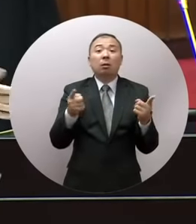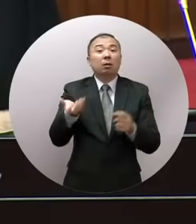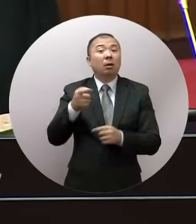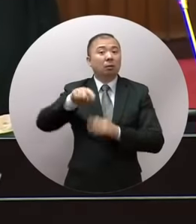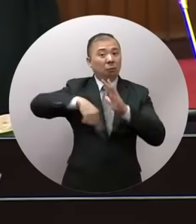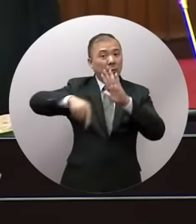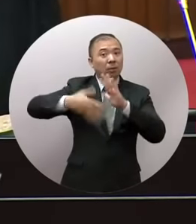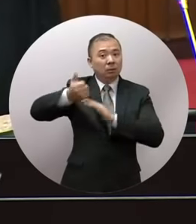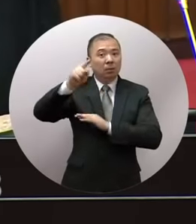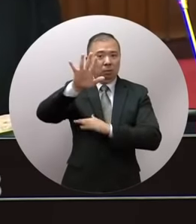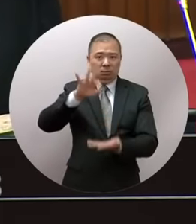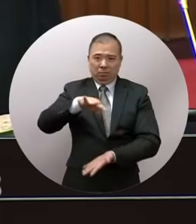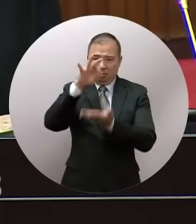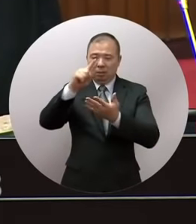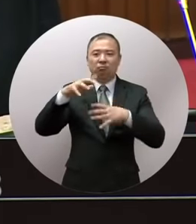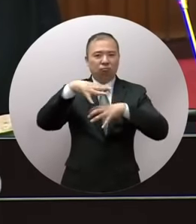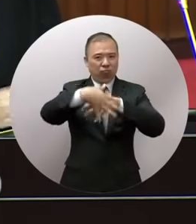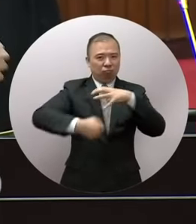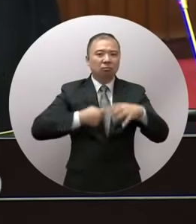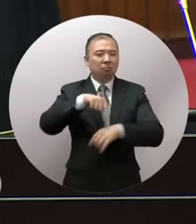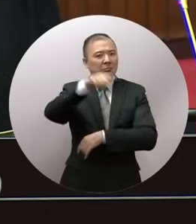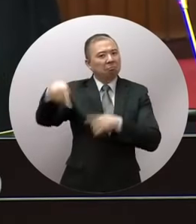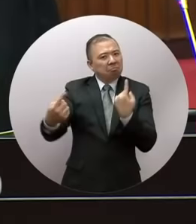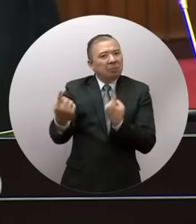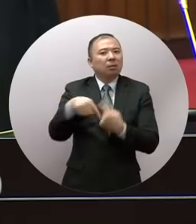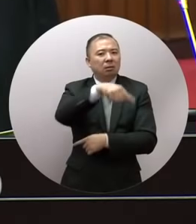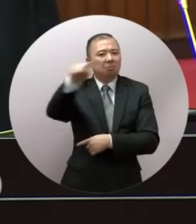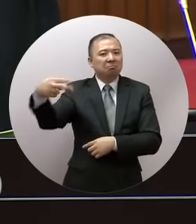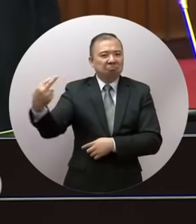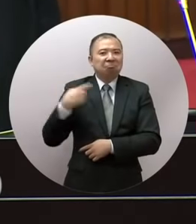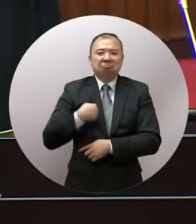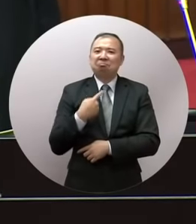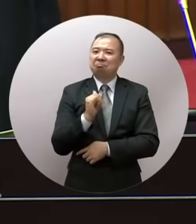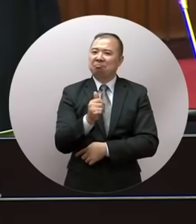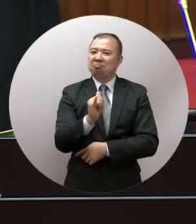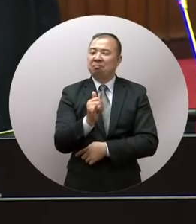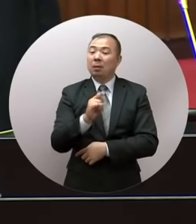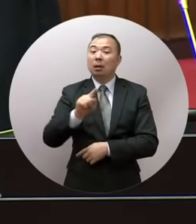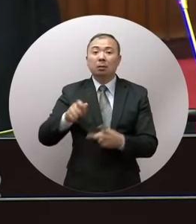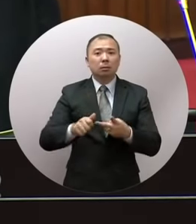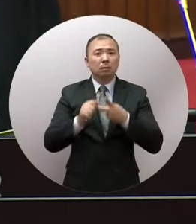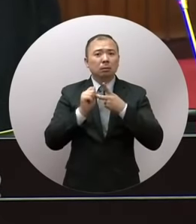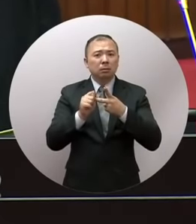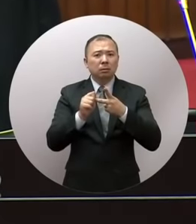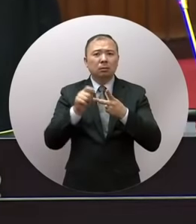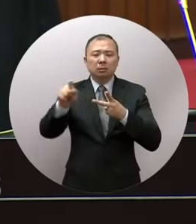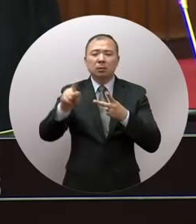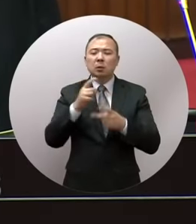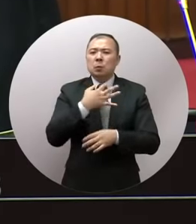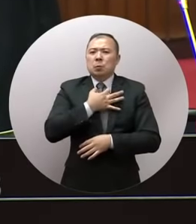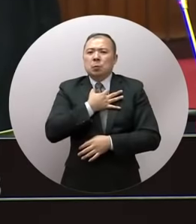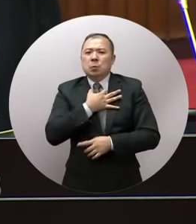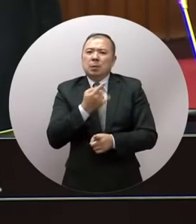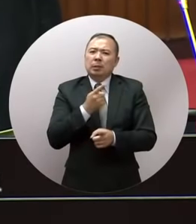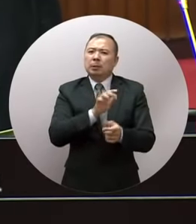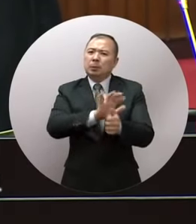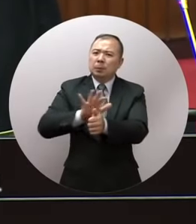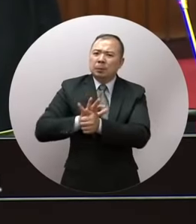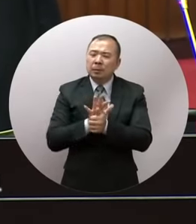了，全世界都看得到哈。但是呢，接下来第二个，就但是那个后面的纾困跟振兴呢，我不晓